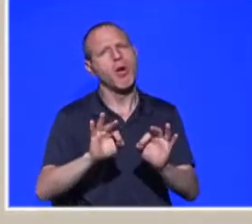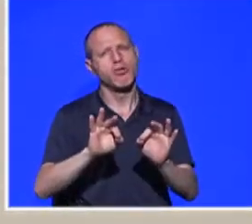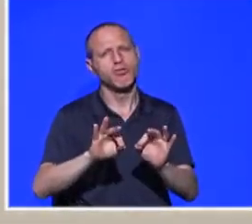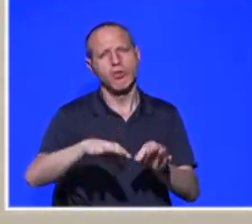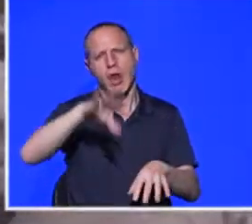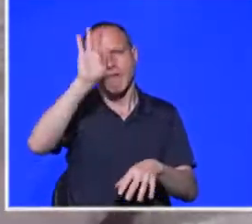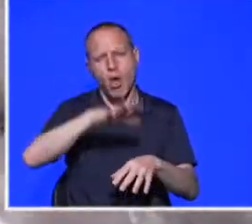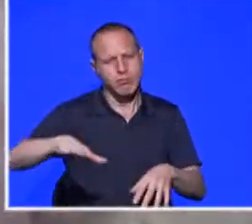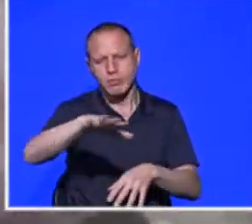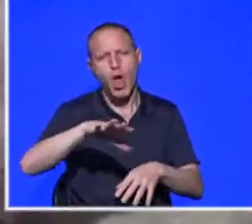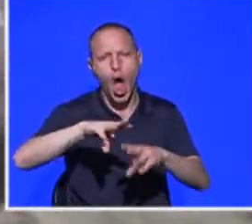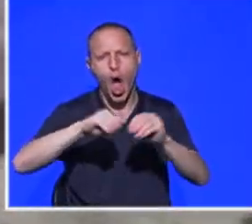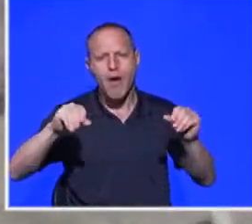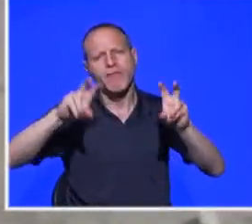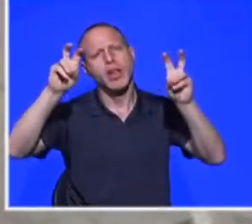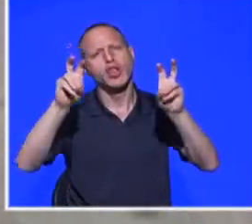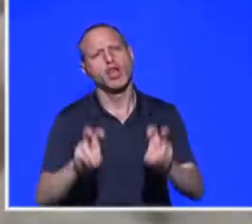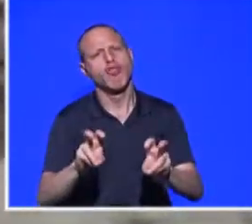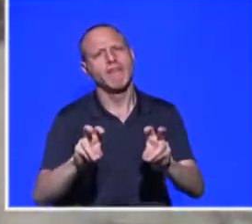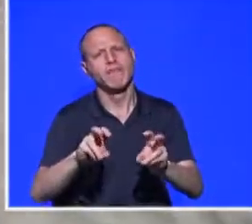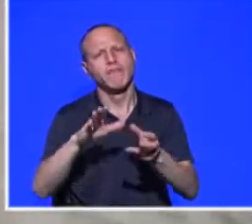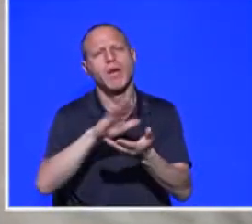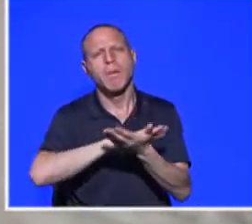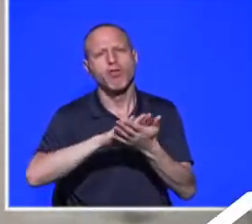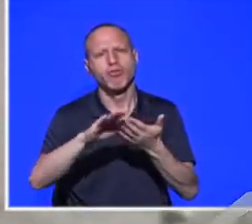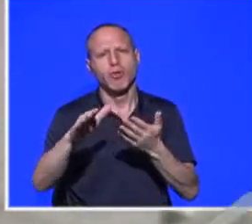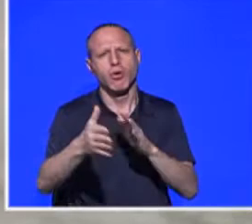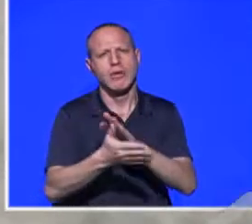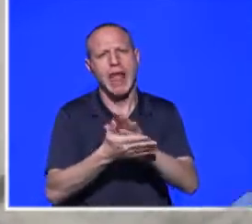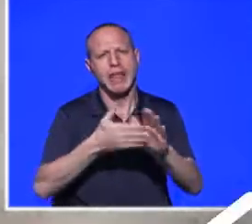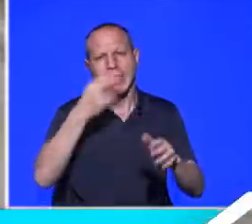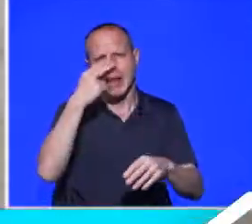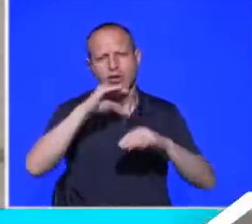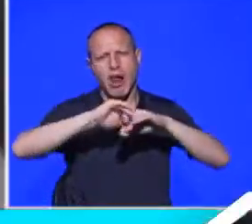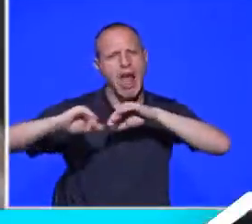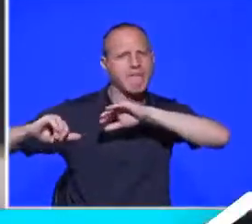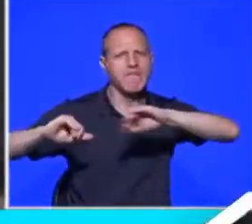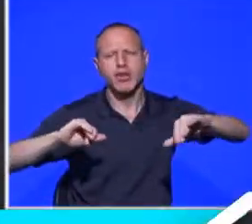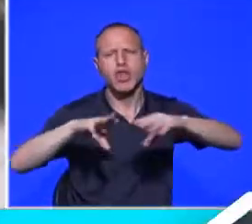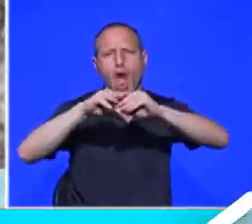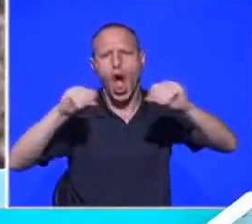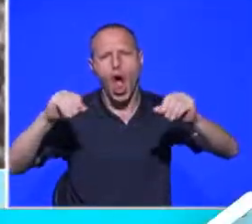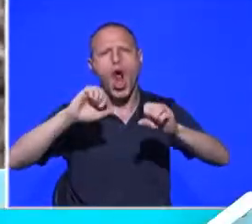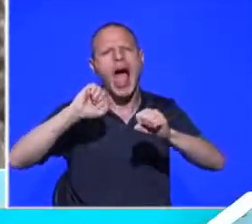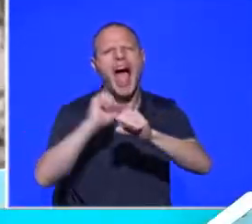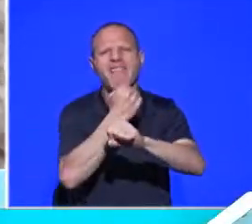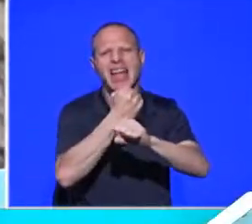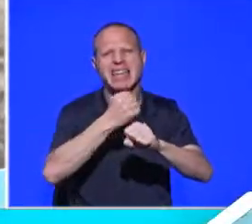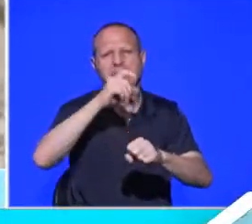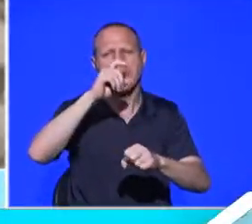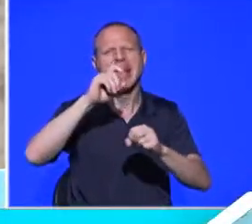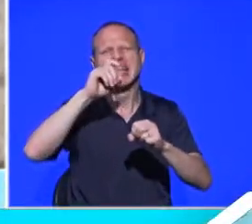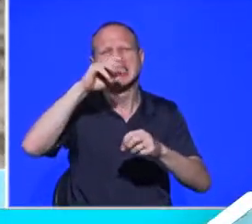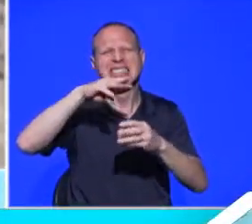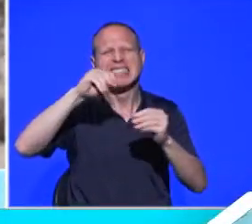חלקת חוף, אפילו להתיישב, ופשוט להתחיל לנסות להפריד בין החול והאבנים לבין הזפת לבין פסולת אחרת